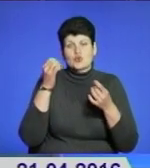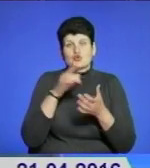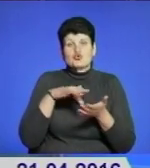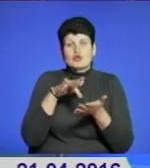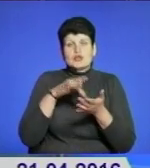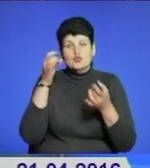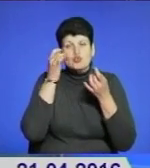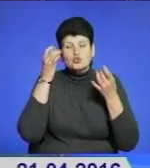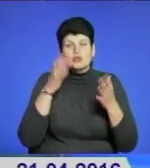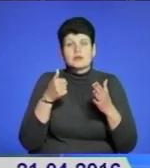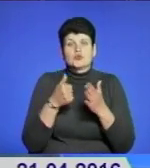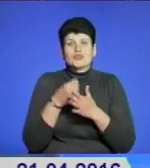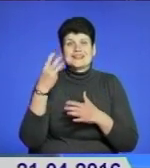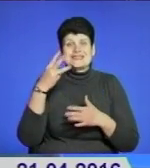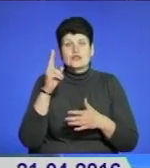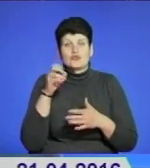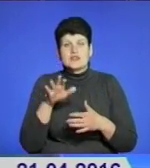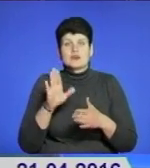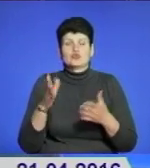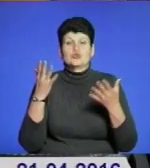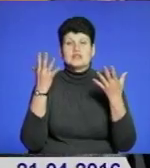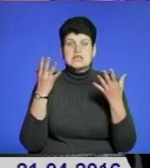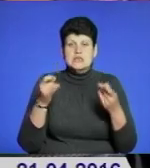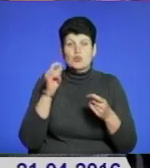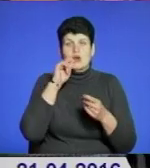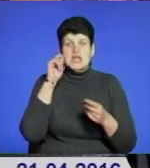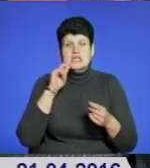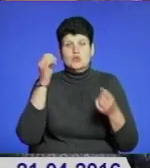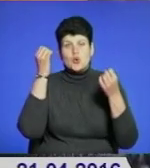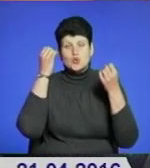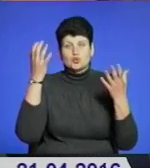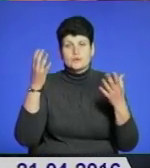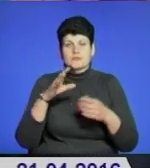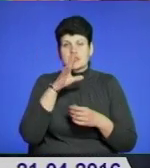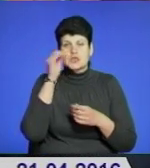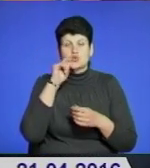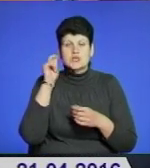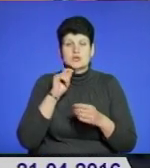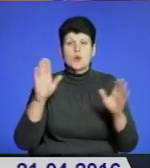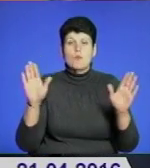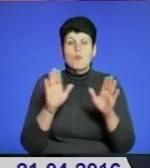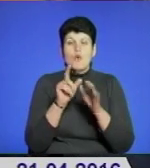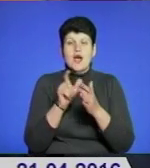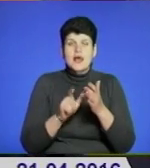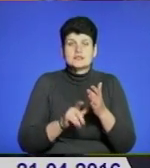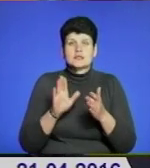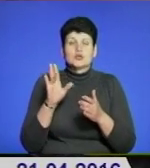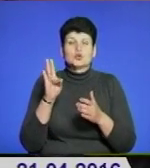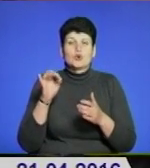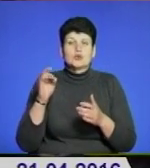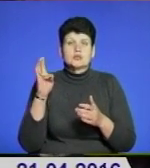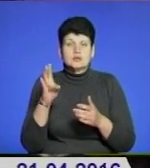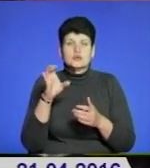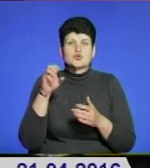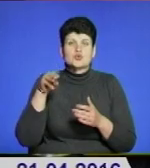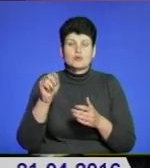30 квітня тривають святкування української культури. Ніч української поезії і музики «Нон-стоп» відбуватиметься у Вроцлаві